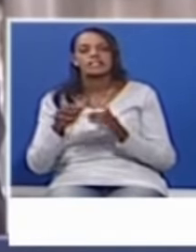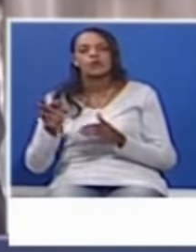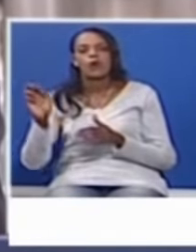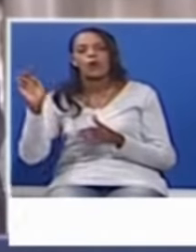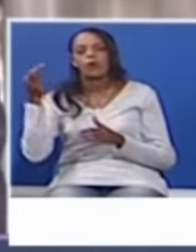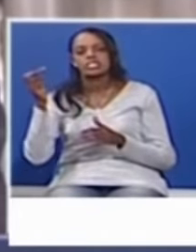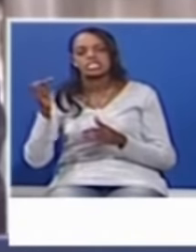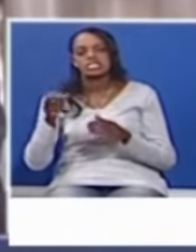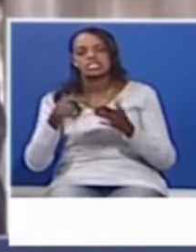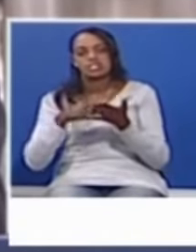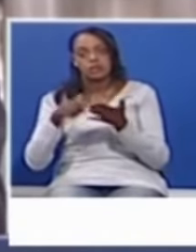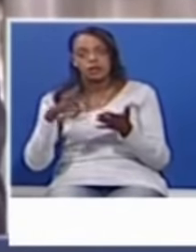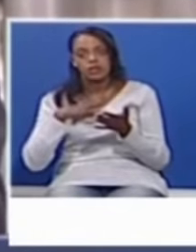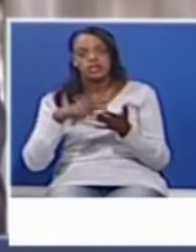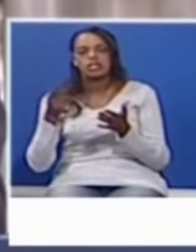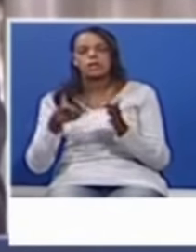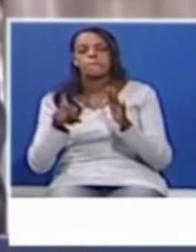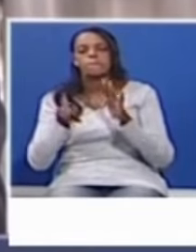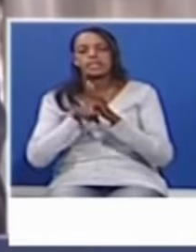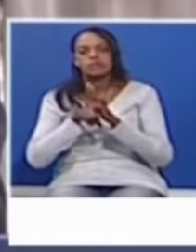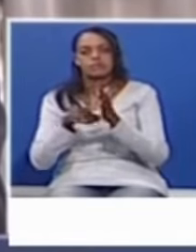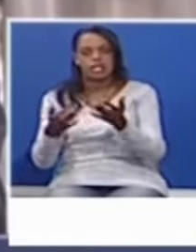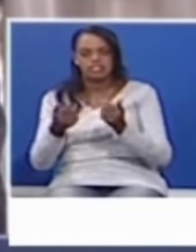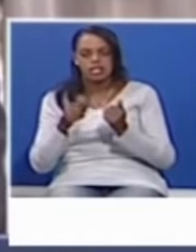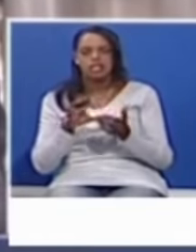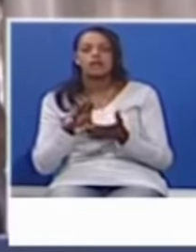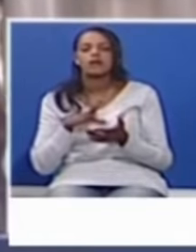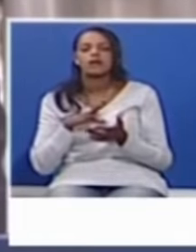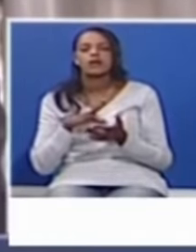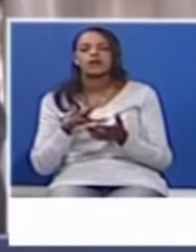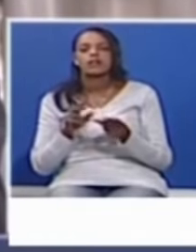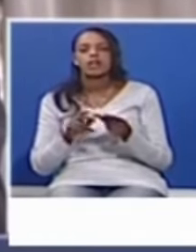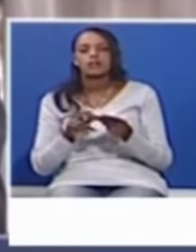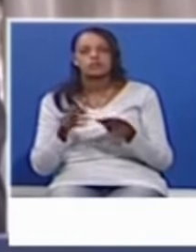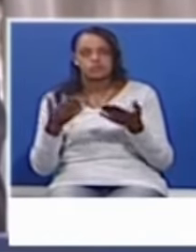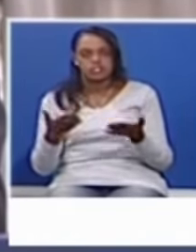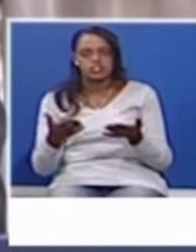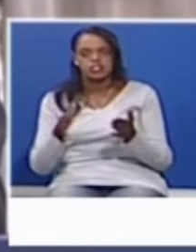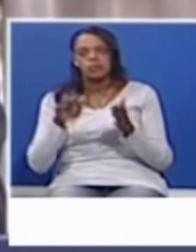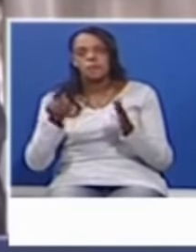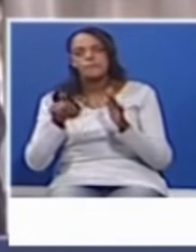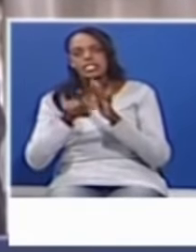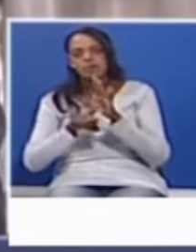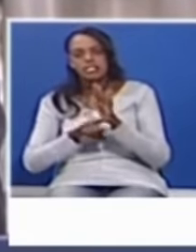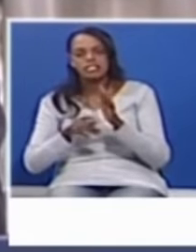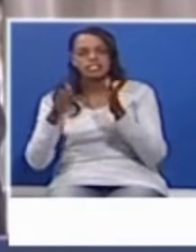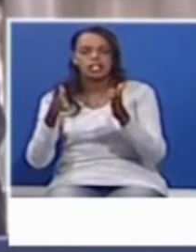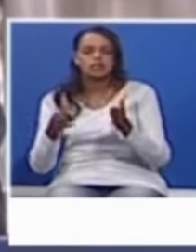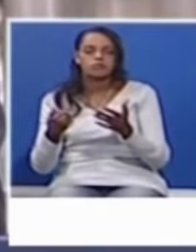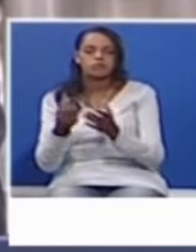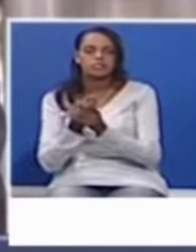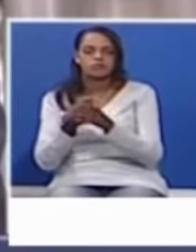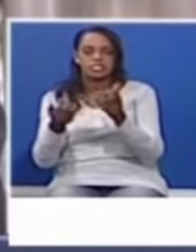በሪኽ ከም መደብ ዝሓዝናየ ኣሎ እተን ካልኦት ግን ብሕጂ ፕላንን ተዳልዩ ምስ መፀና እቲ